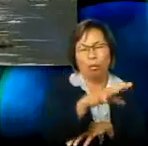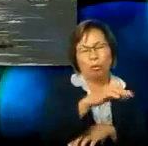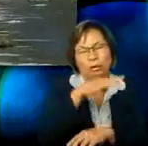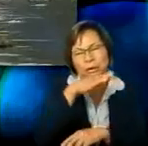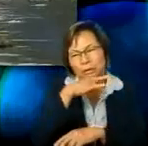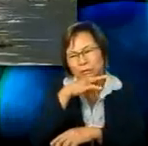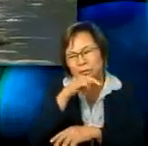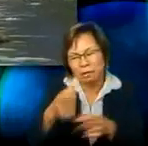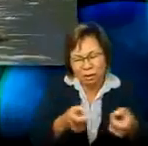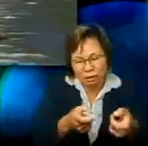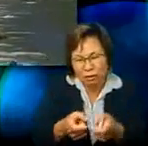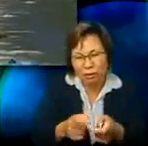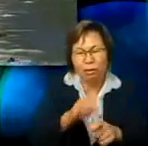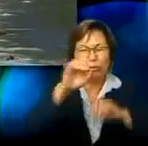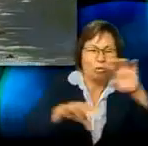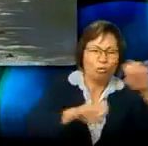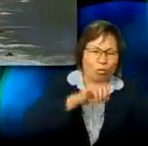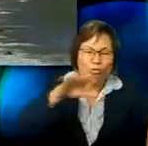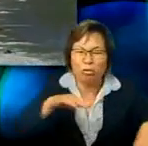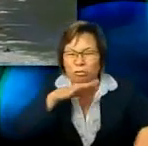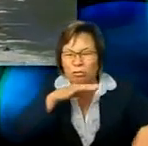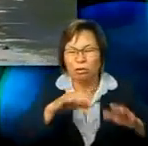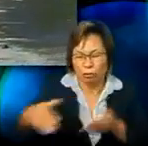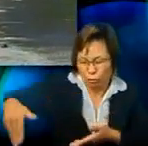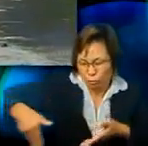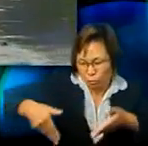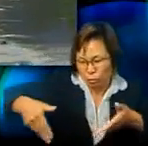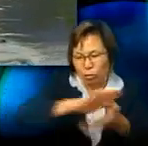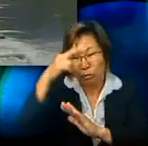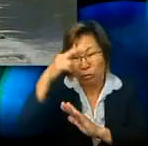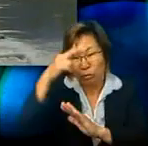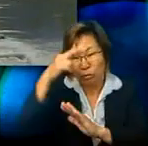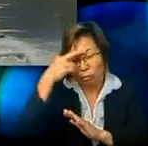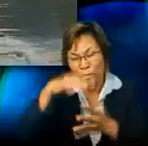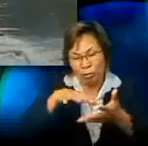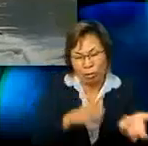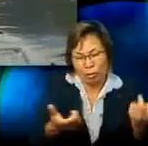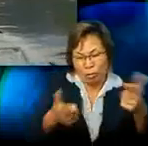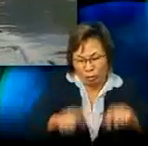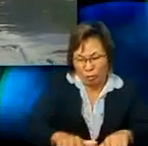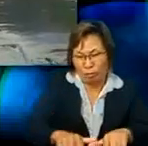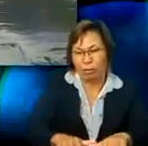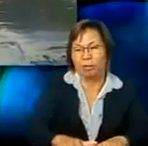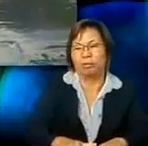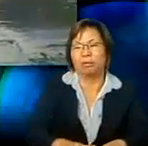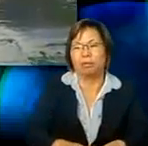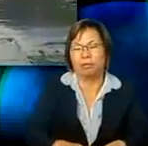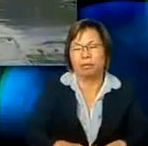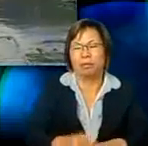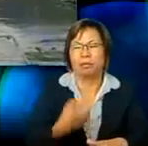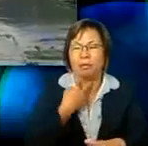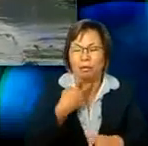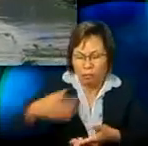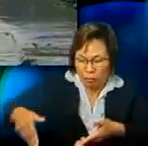Pembuangan sampah sarap yang tidak dikawal ke merata-rata tempat seperti sungai menjadi punca bencana ini berlaku. Ia bukan